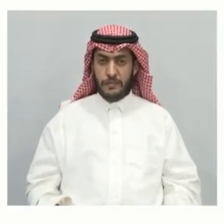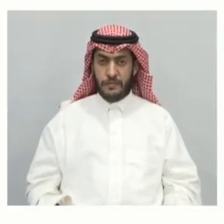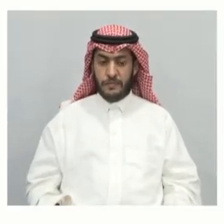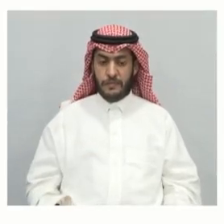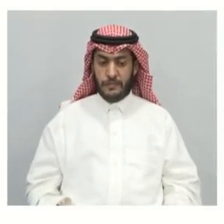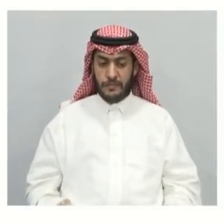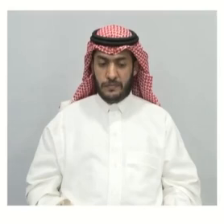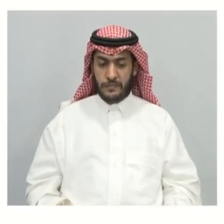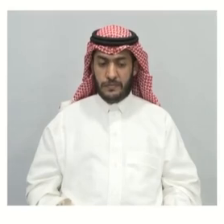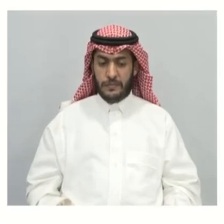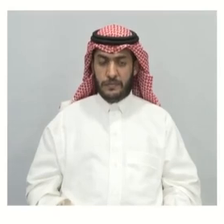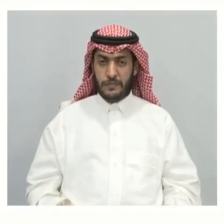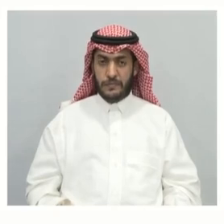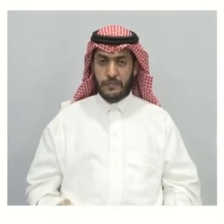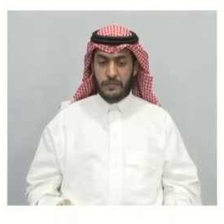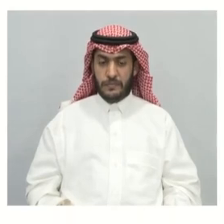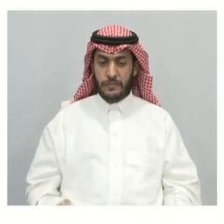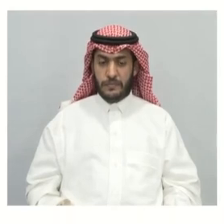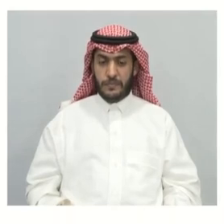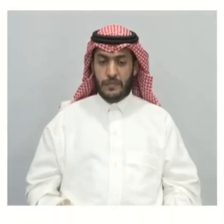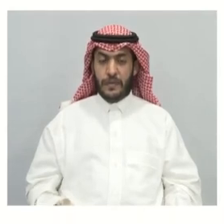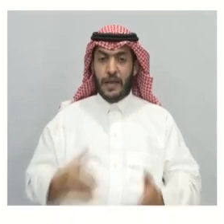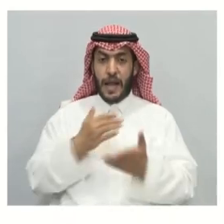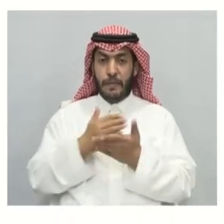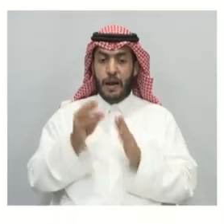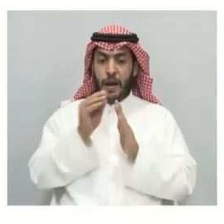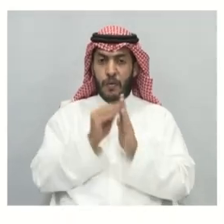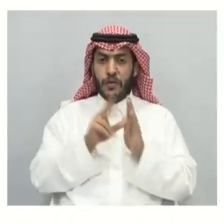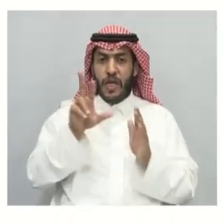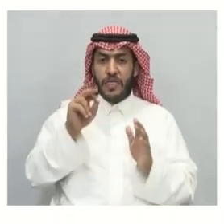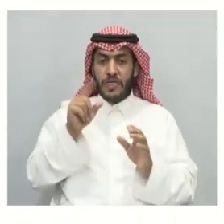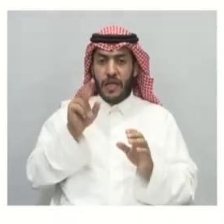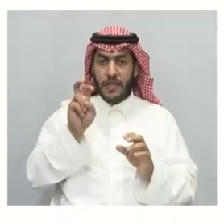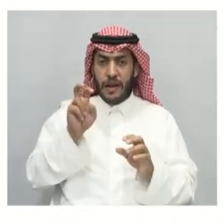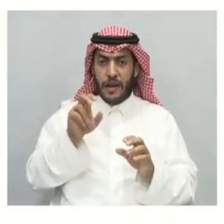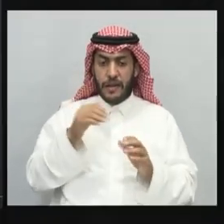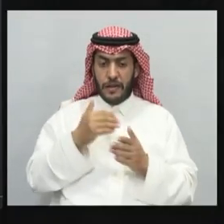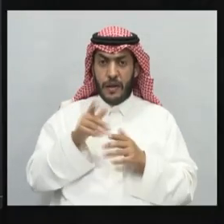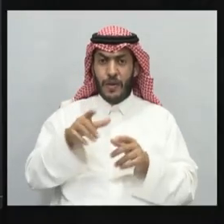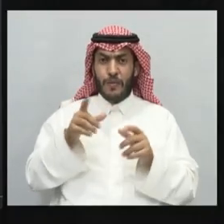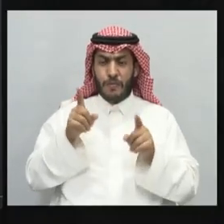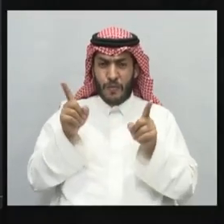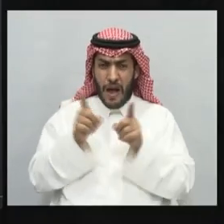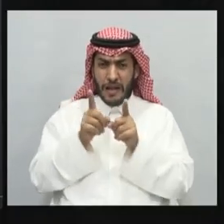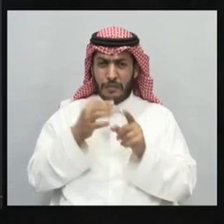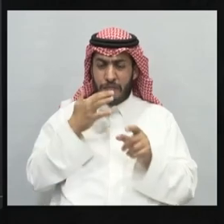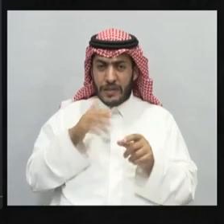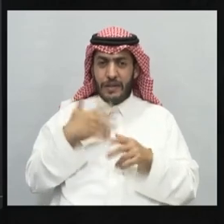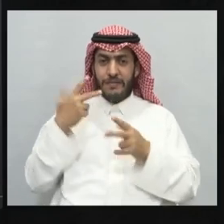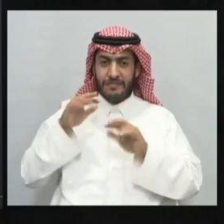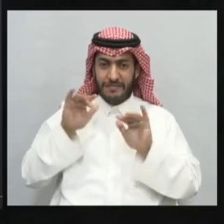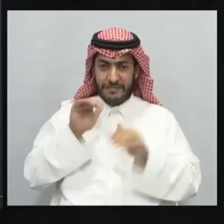هو واحد طيب اكمال نموذج الذره بمعنى انه ملخص بسيط للاشياء اللي